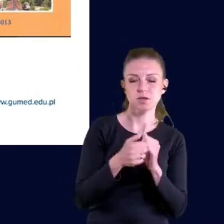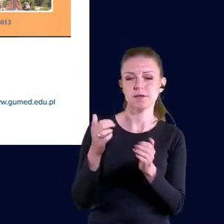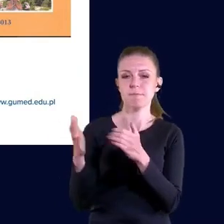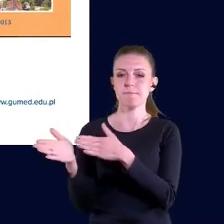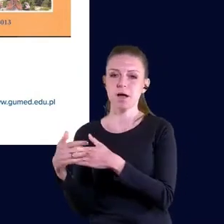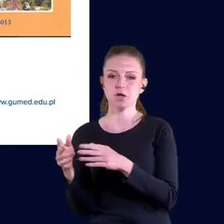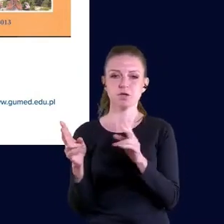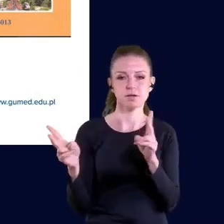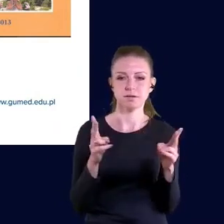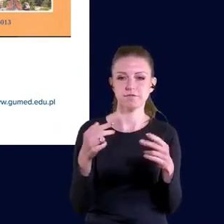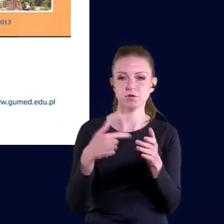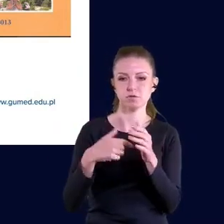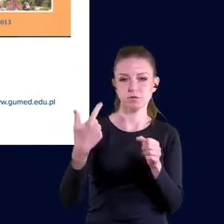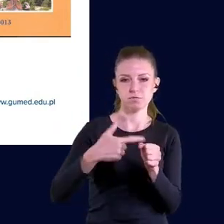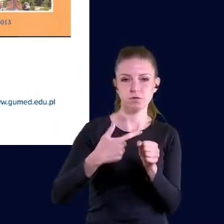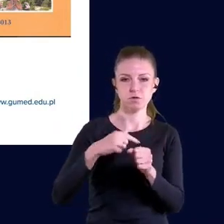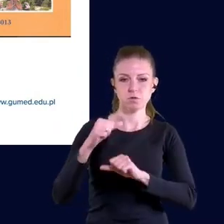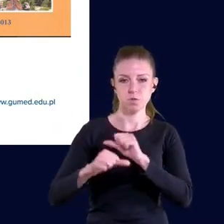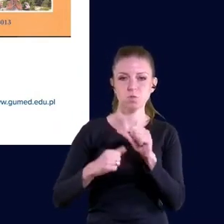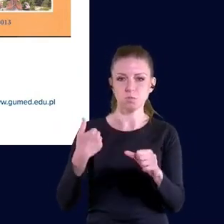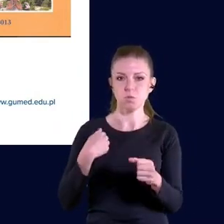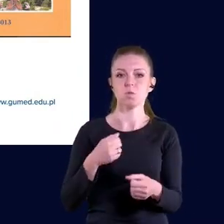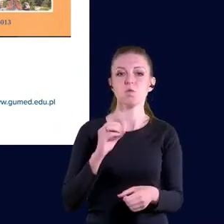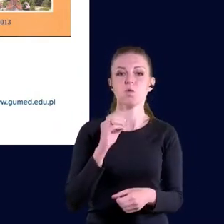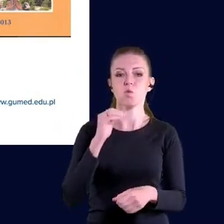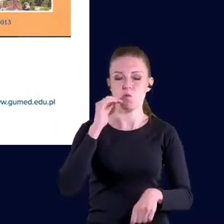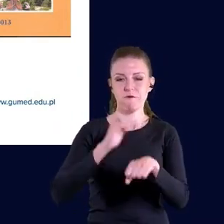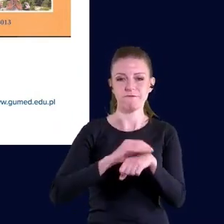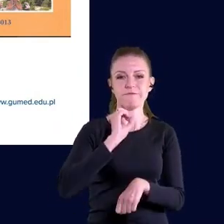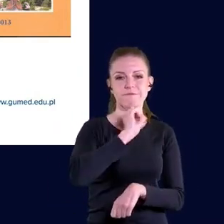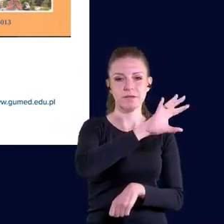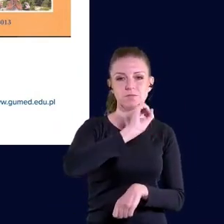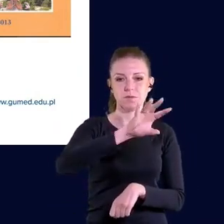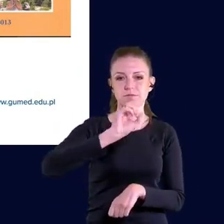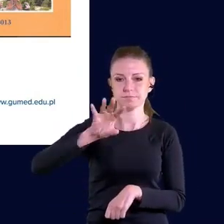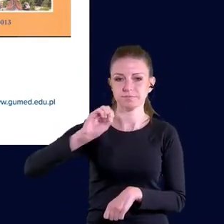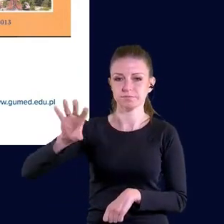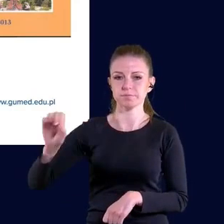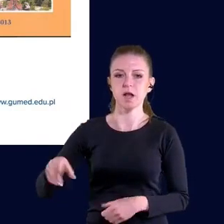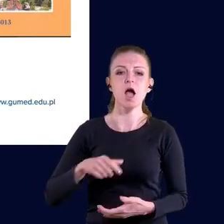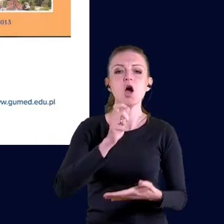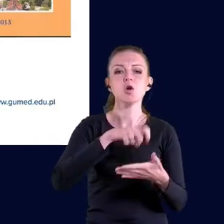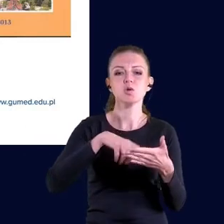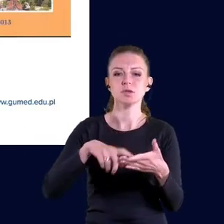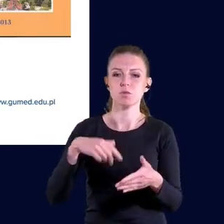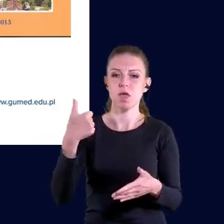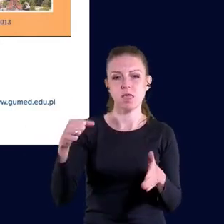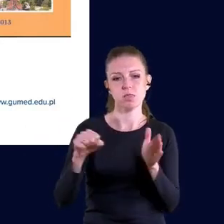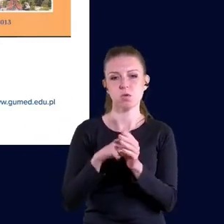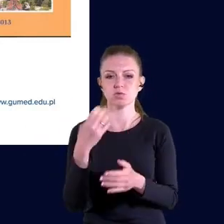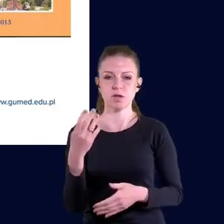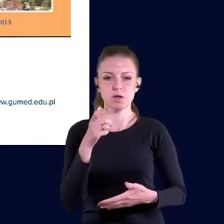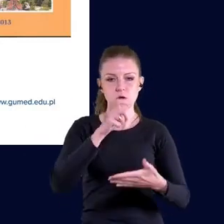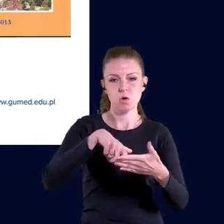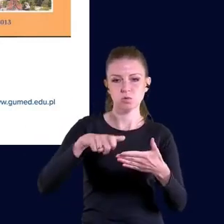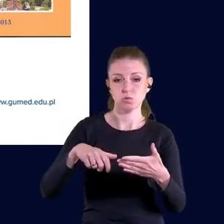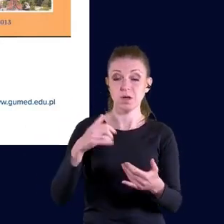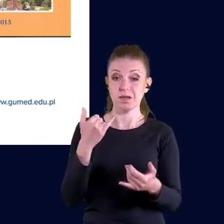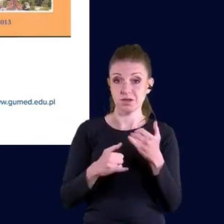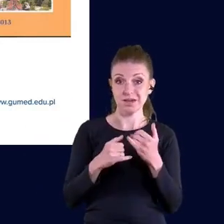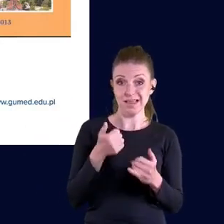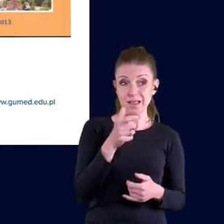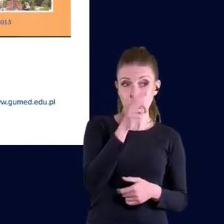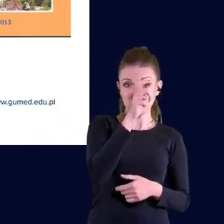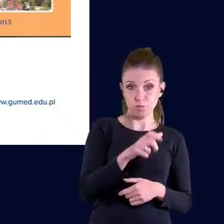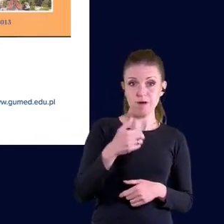roku rozdział 1 autor więcej niż